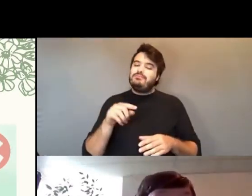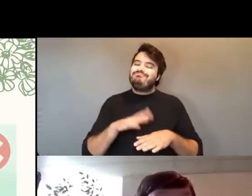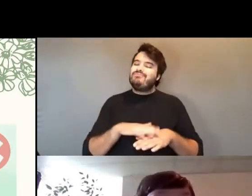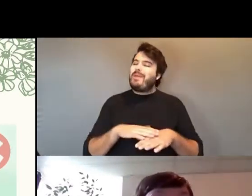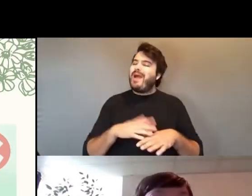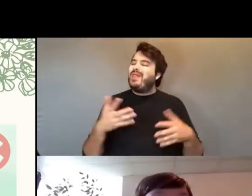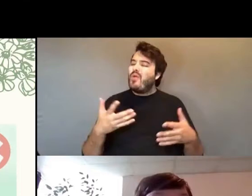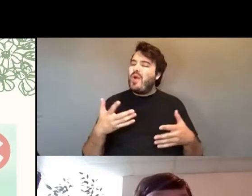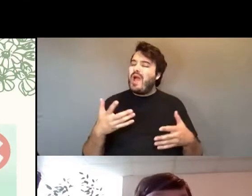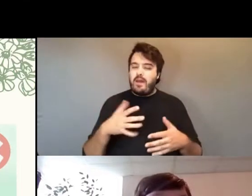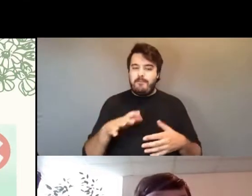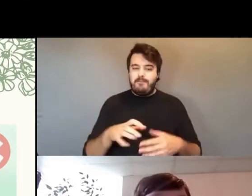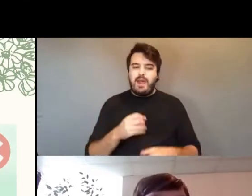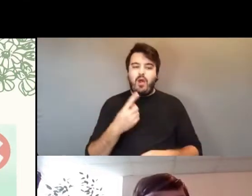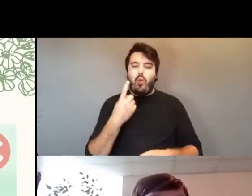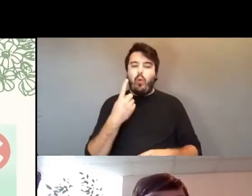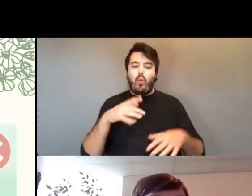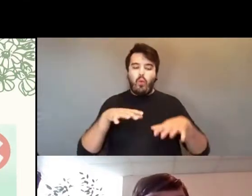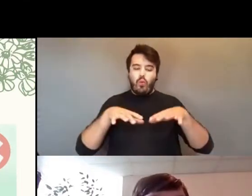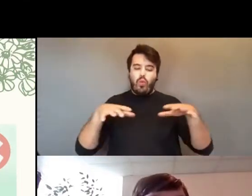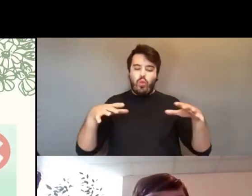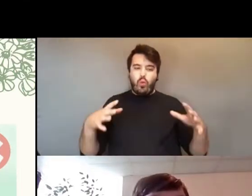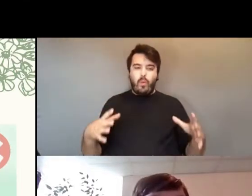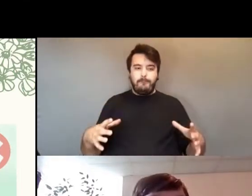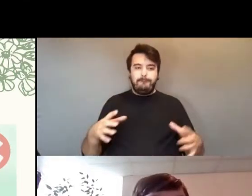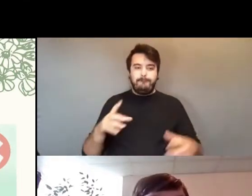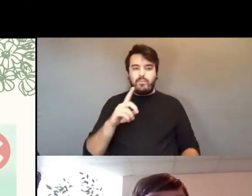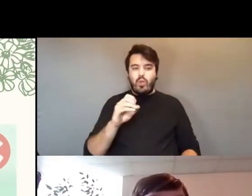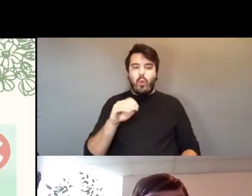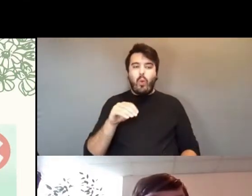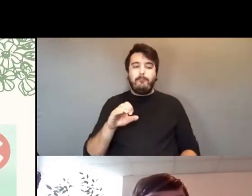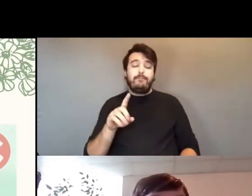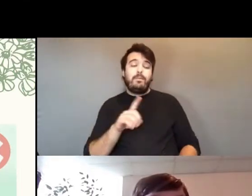recommandé d'utiliser un dôme. Donc,